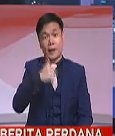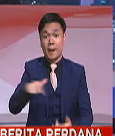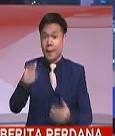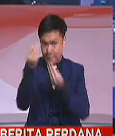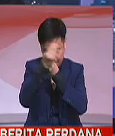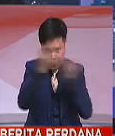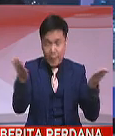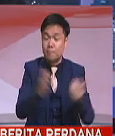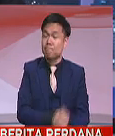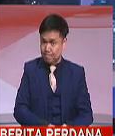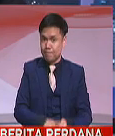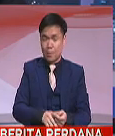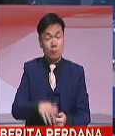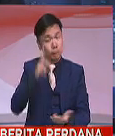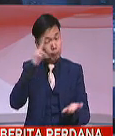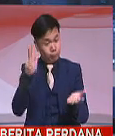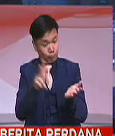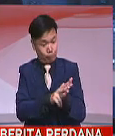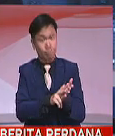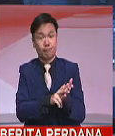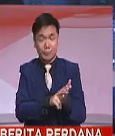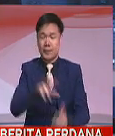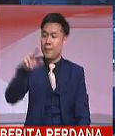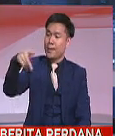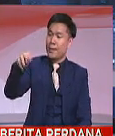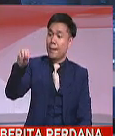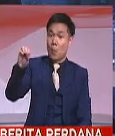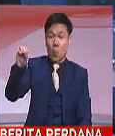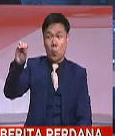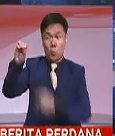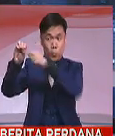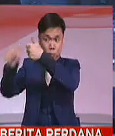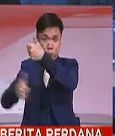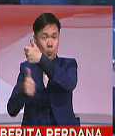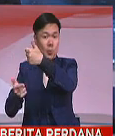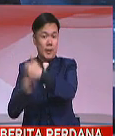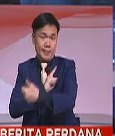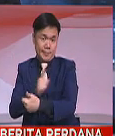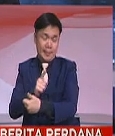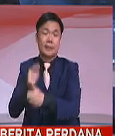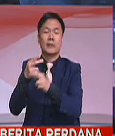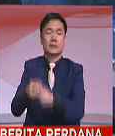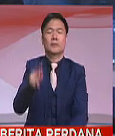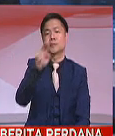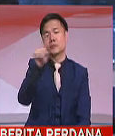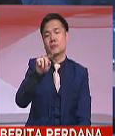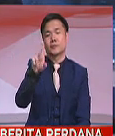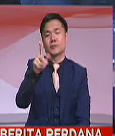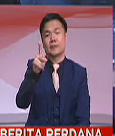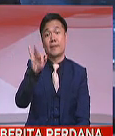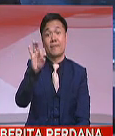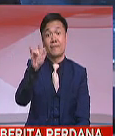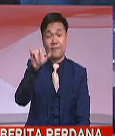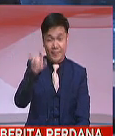diketahui esok. Menurut Menteri di Jabatan Perdana Menteri bagi Hal Ehwal Agama, Datuk Dr. Zulkifli Muhammad Al-Bakri,